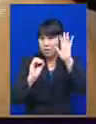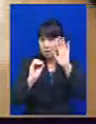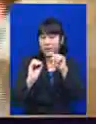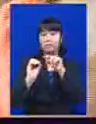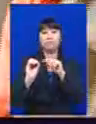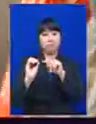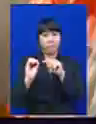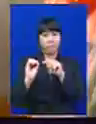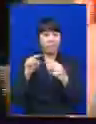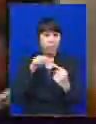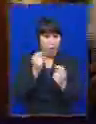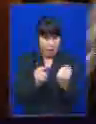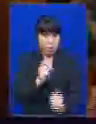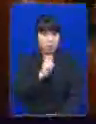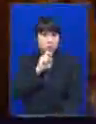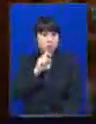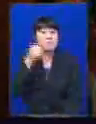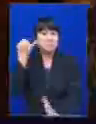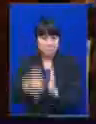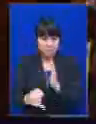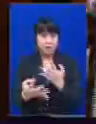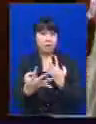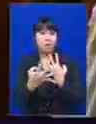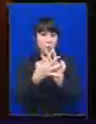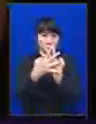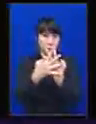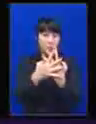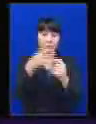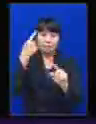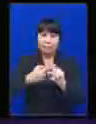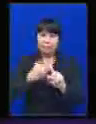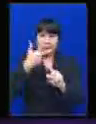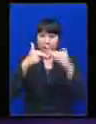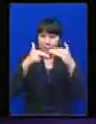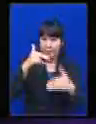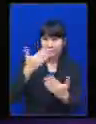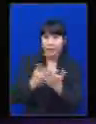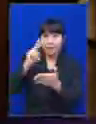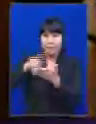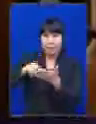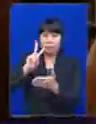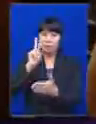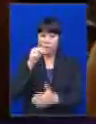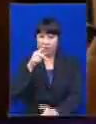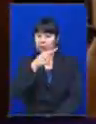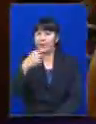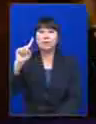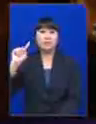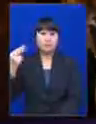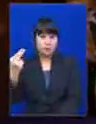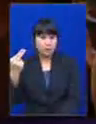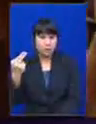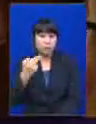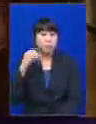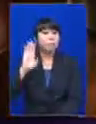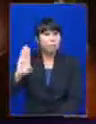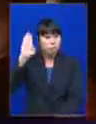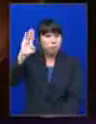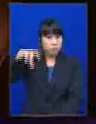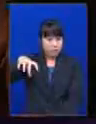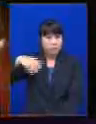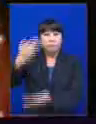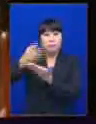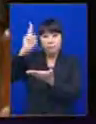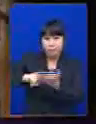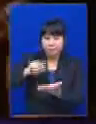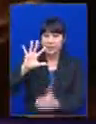ที่ปฏิบัติหน้าที่ก็จะมีความผิดโทษจำคุกไม่เกิน 3เดือนปรับตั้งแต่ 2,000 - 10,000บาทส่วนผู้ประกอบการมีโทษปรับ